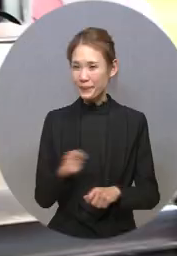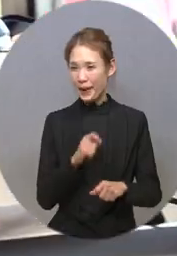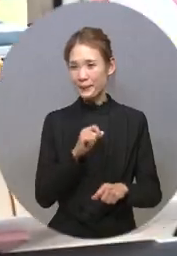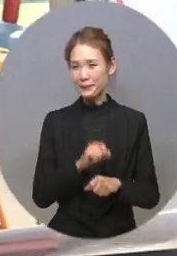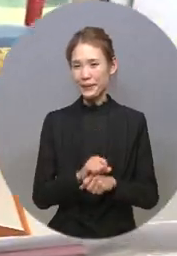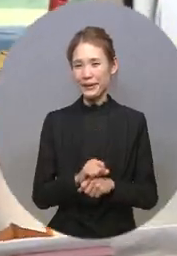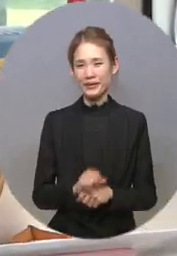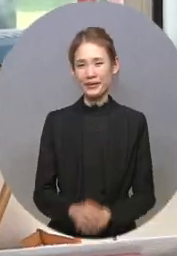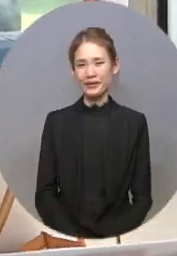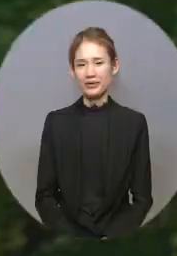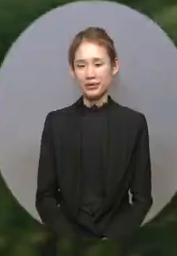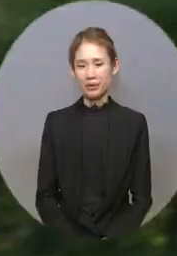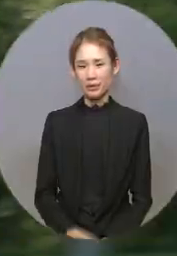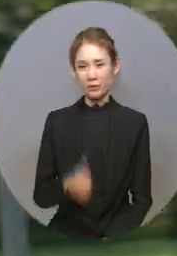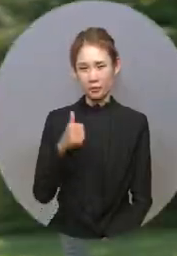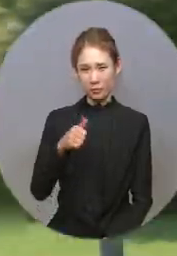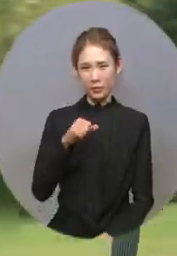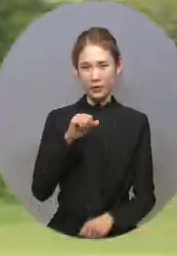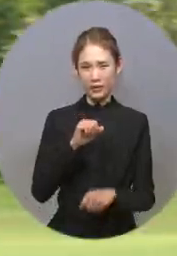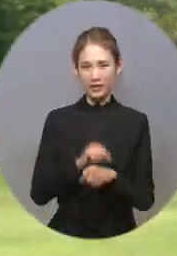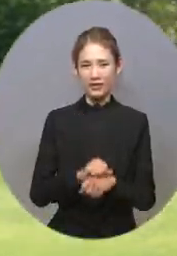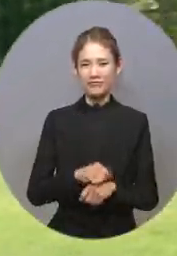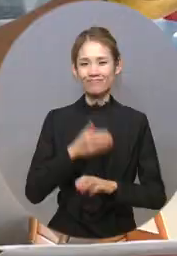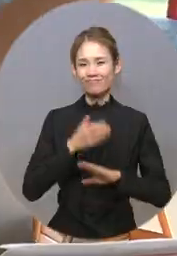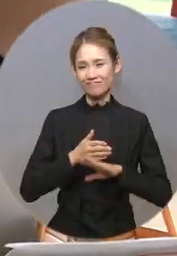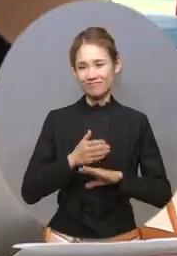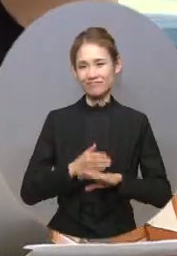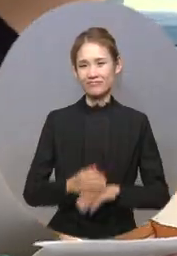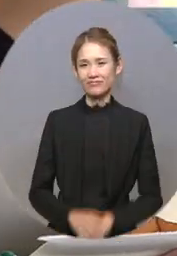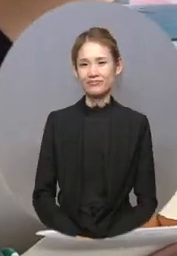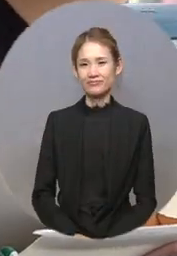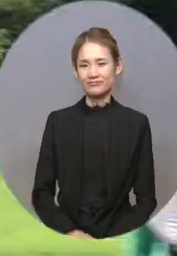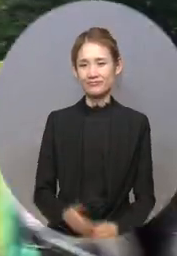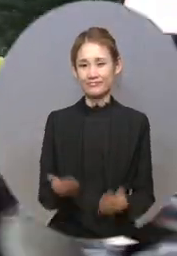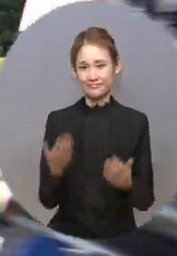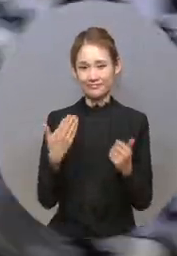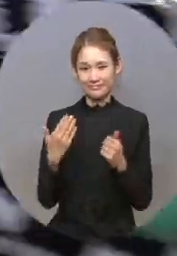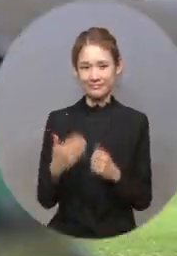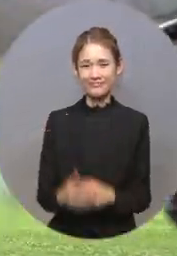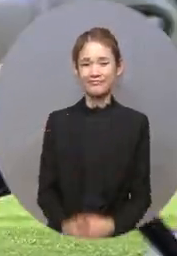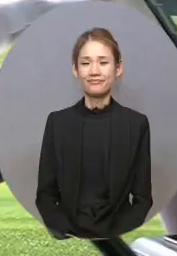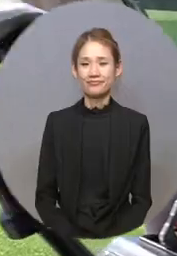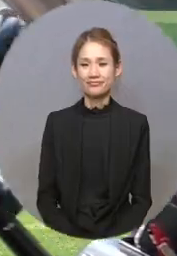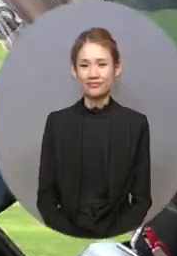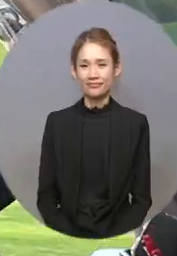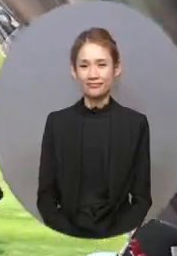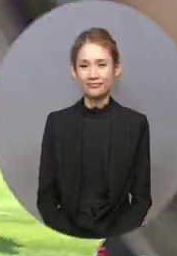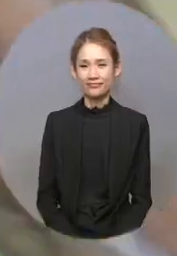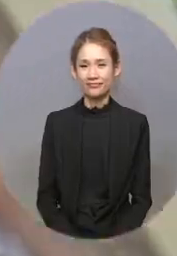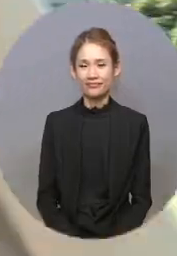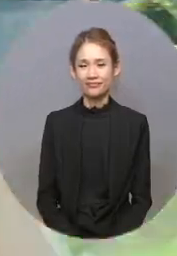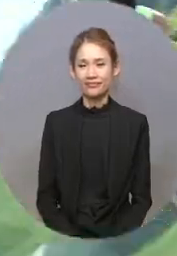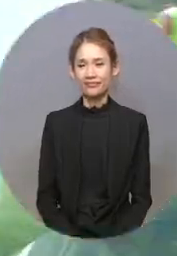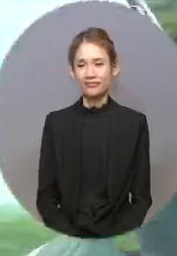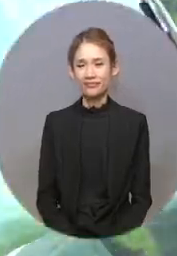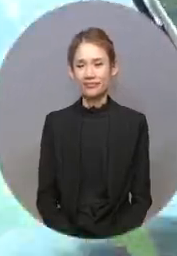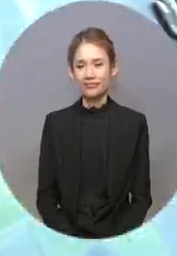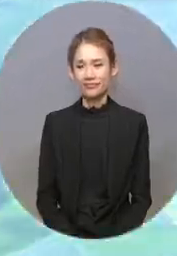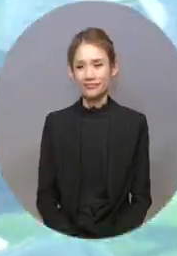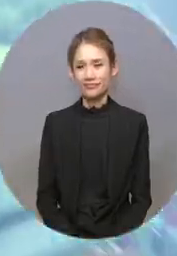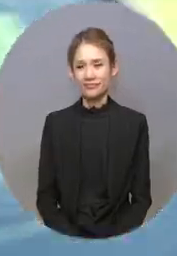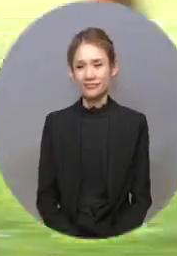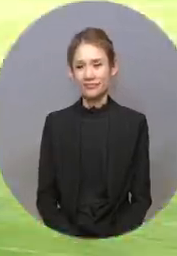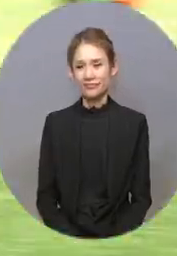나이스! 잘 쳤어. 감사합니다. 어여 오세요. 이게 그 아니 핀